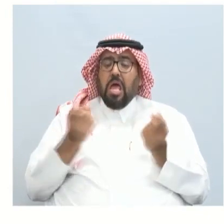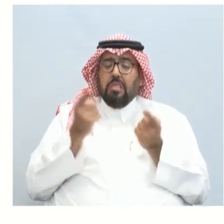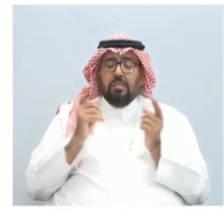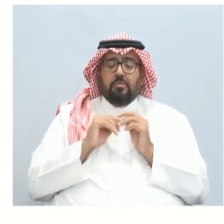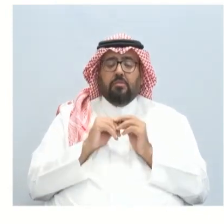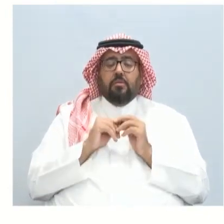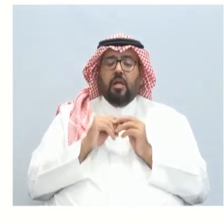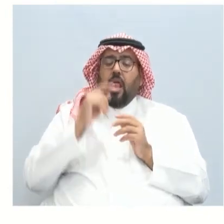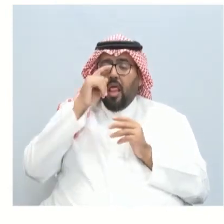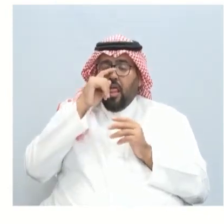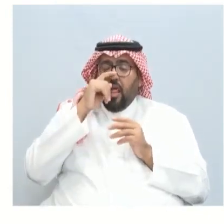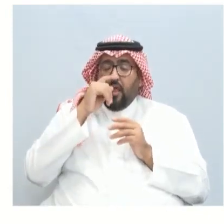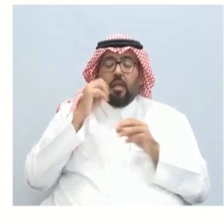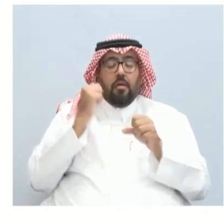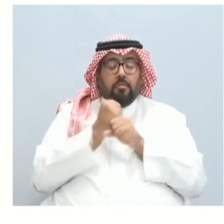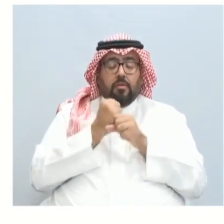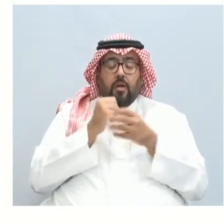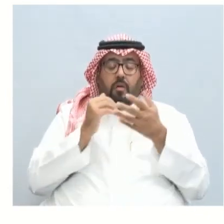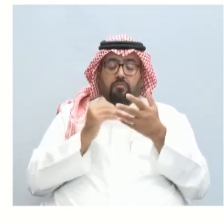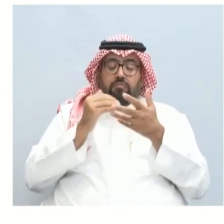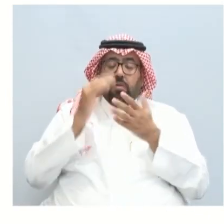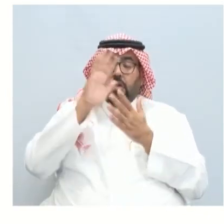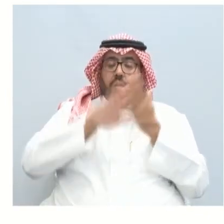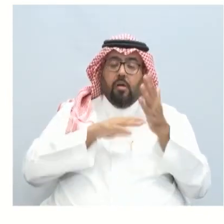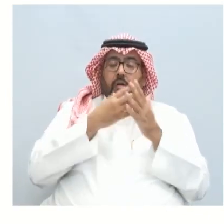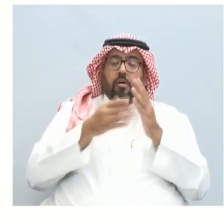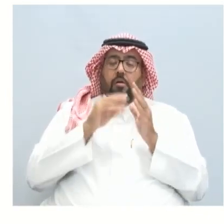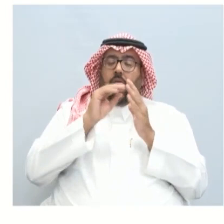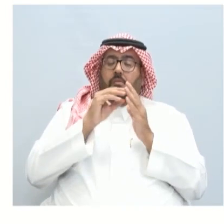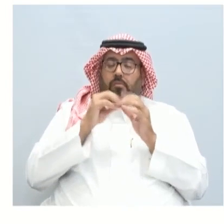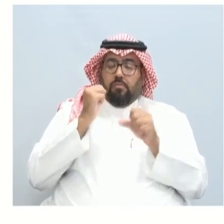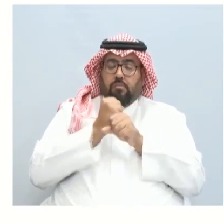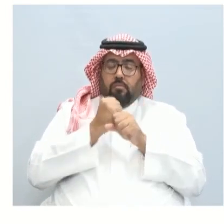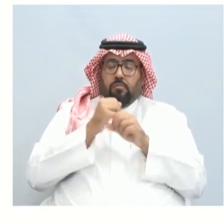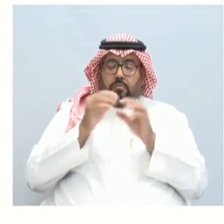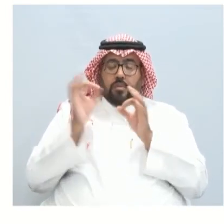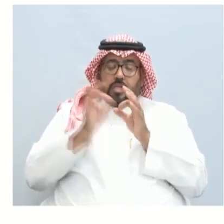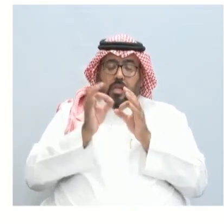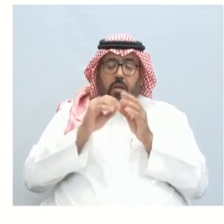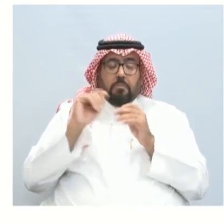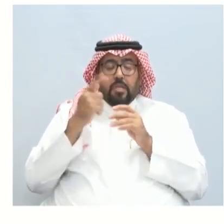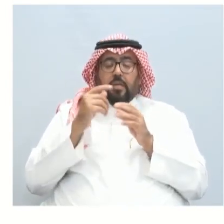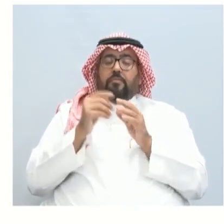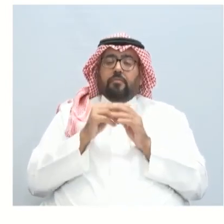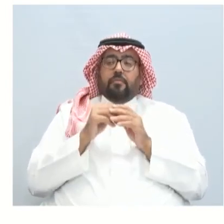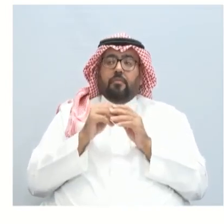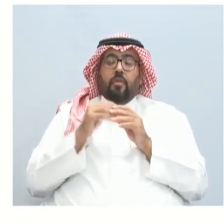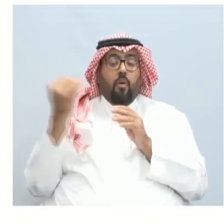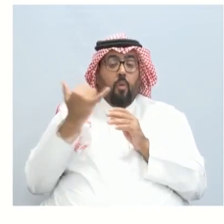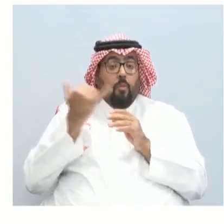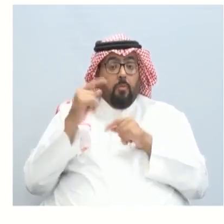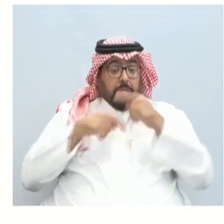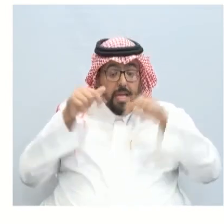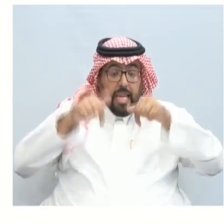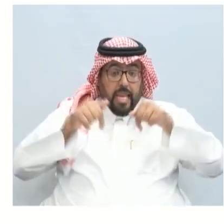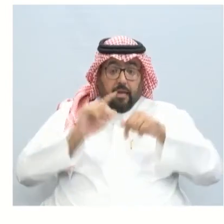انه يجب ان يوضع في الجدول وان ينفذ في اقرب وقت ممكن ولكن ابنائه وبنات